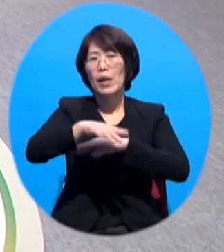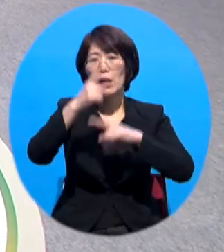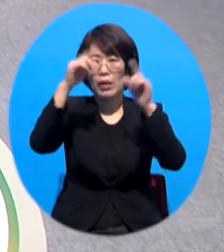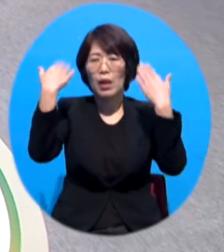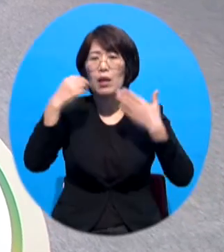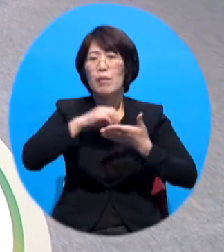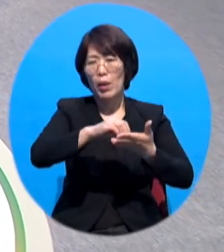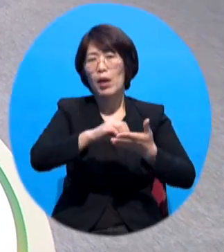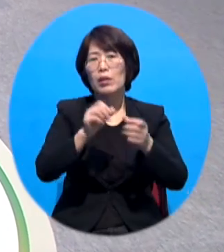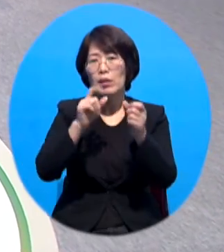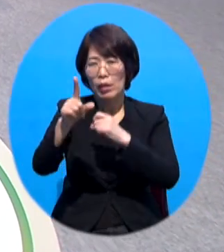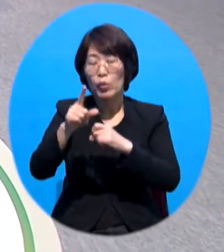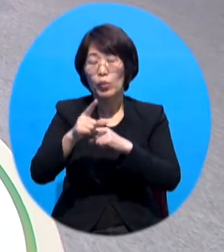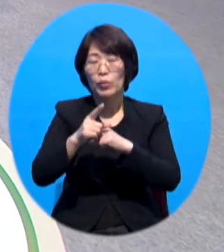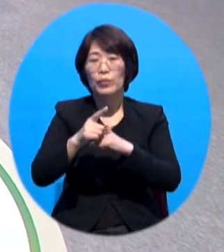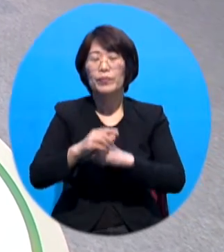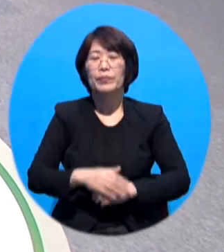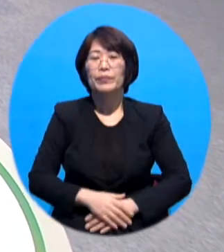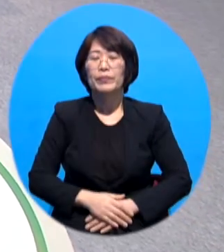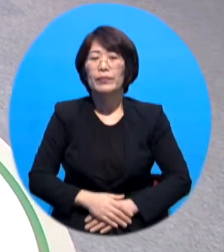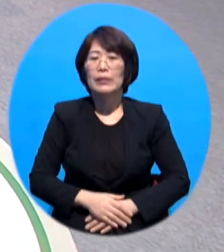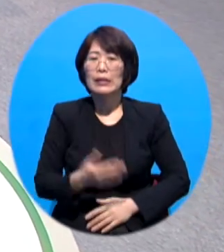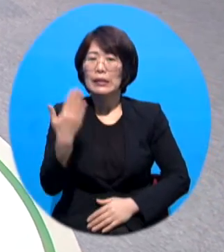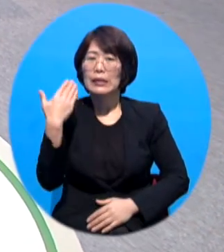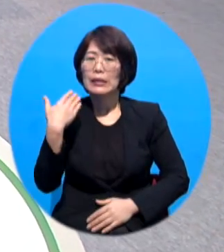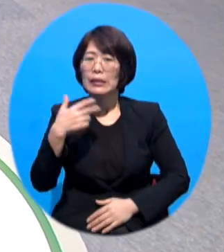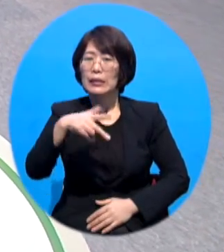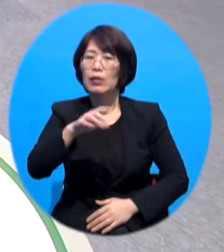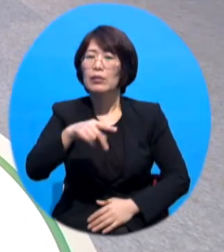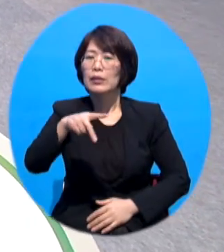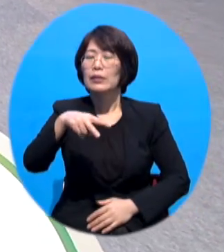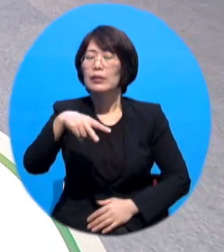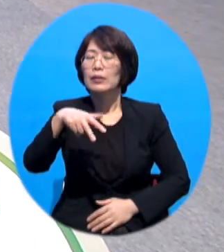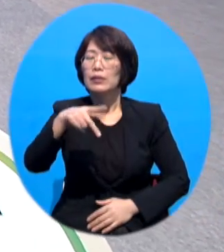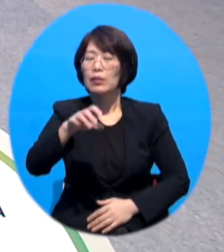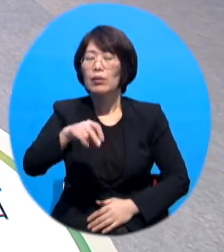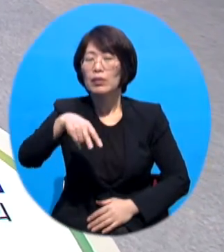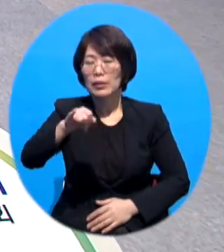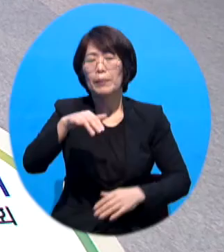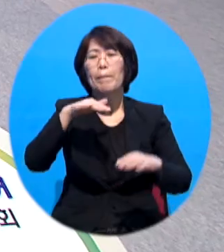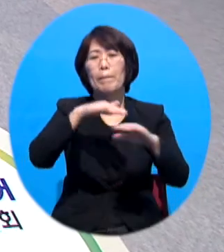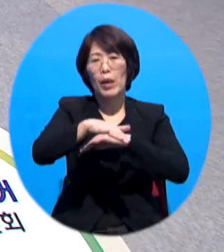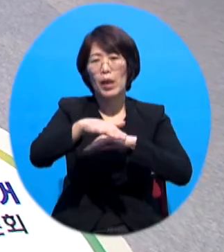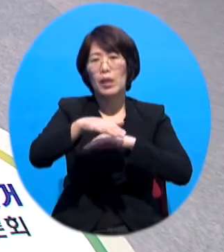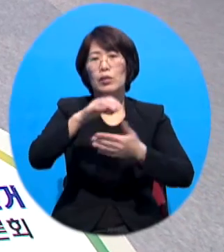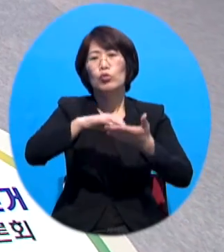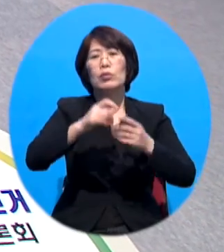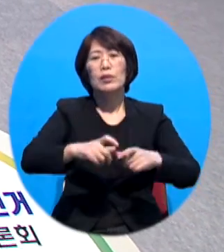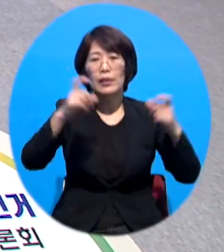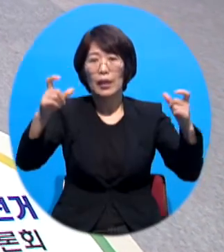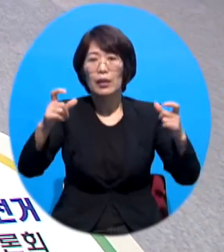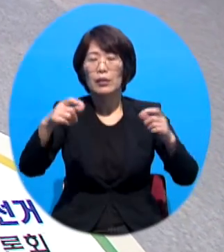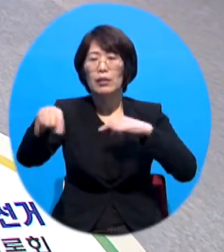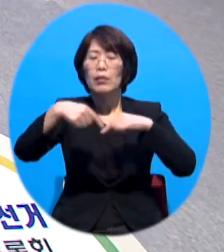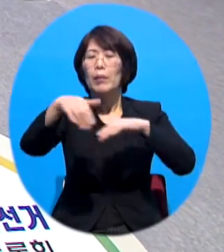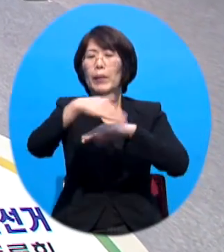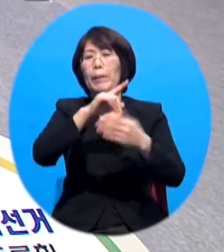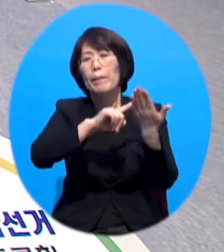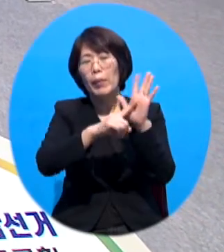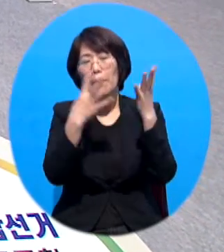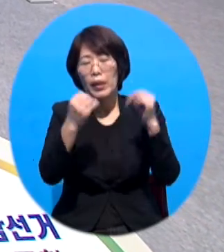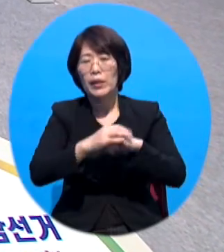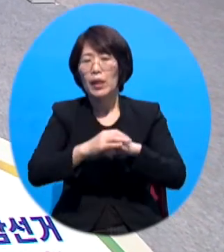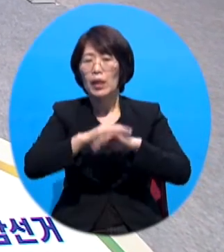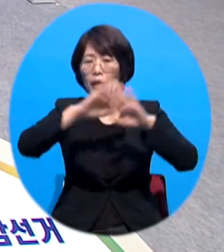높은 비중을 차지하고 있습니다 최근 정시 비중 확대 정책에 대한 이야기가 나오고 있는데요 각 후보들은 전남